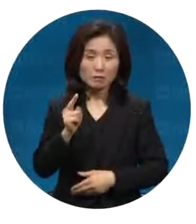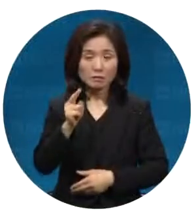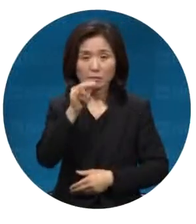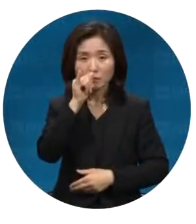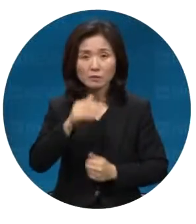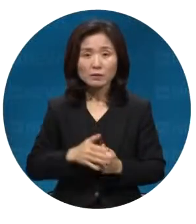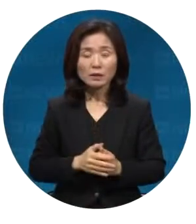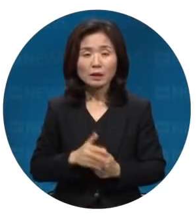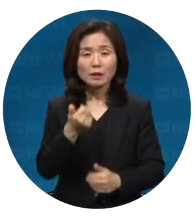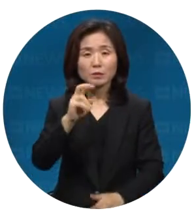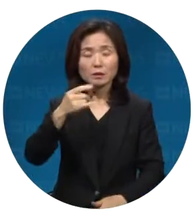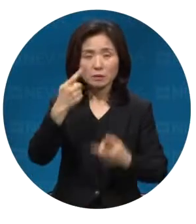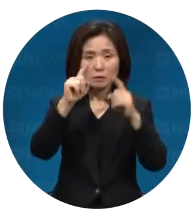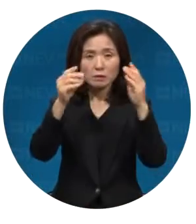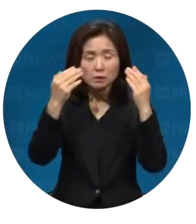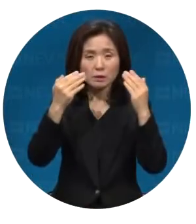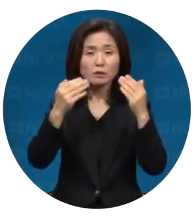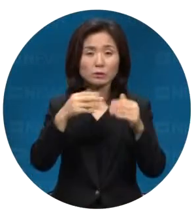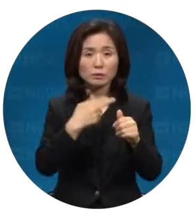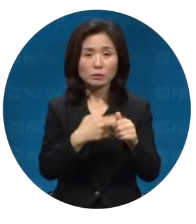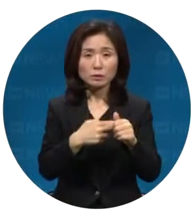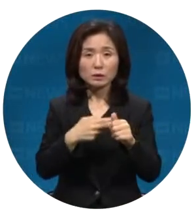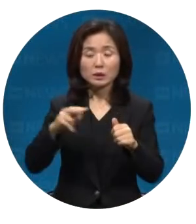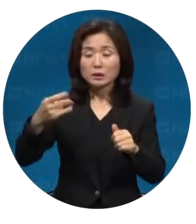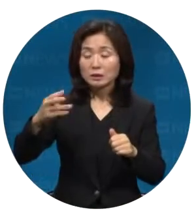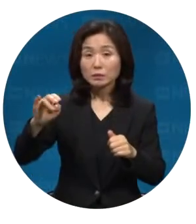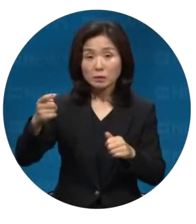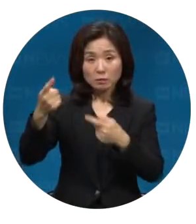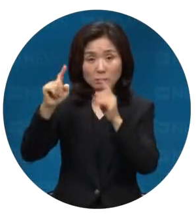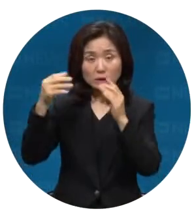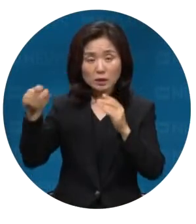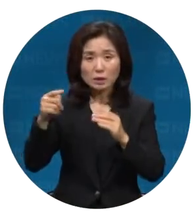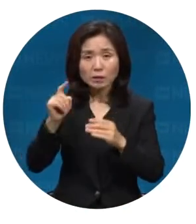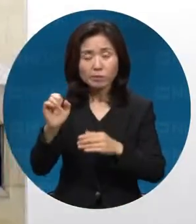명예교수는 스탠퍼드 대학이 이런 사건 때문에 정말로